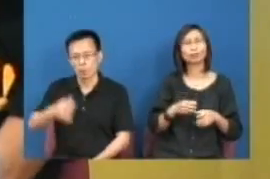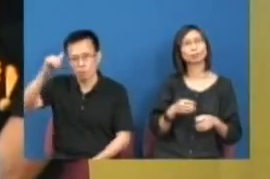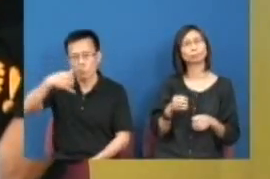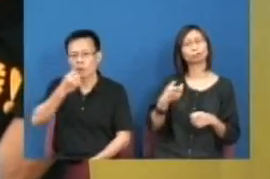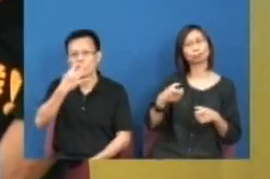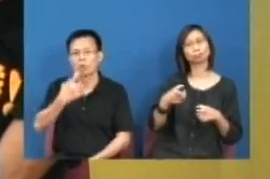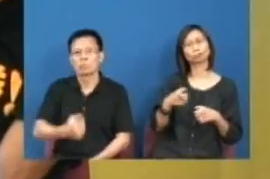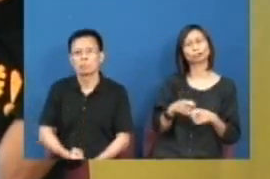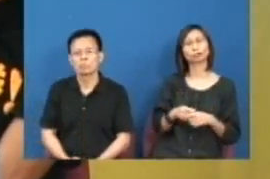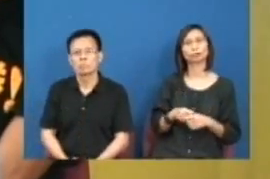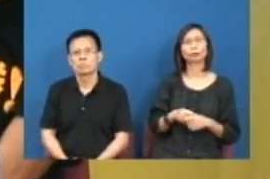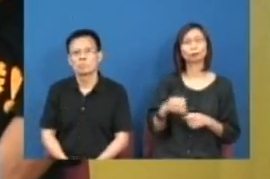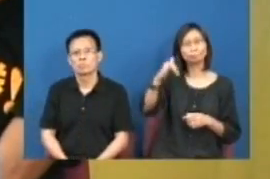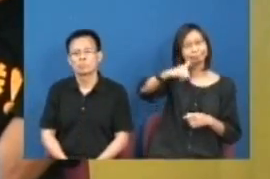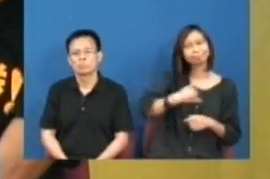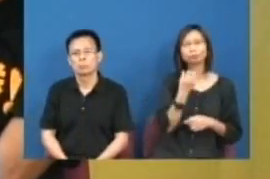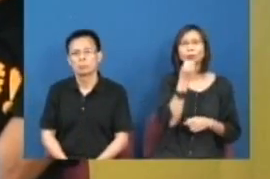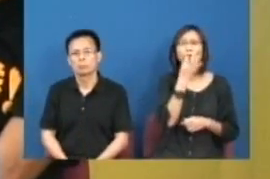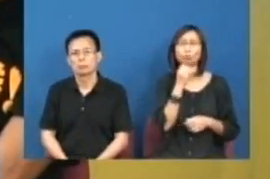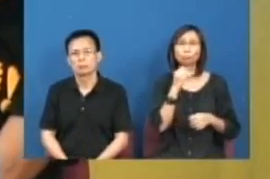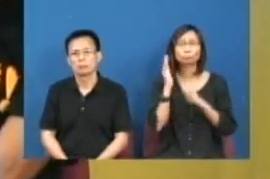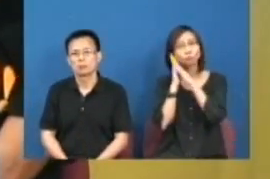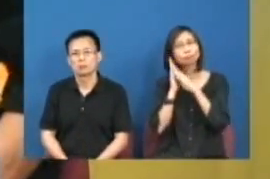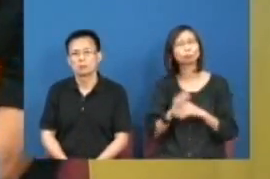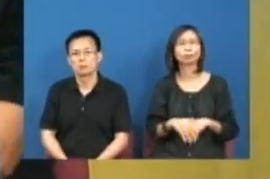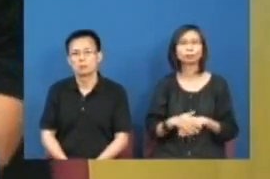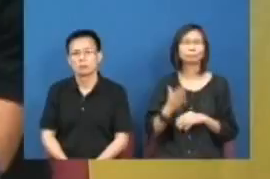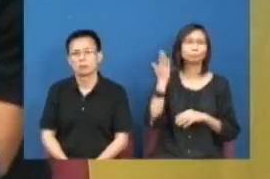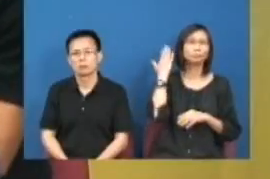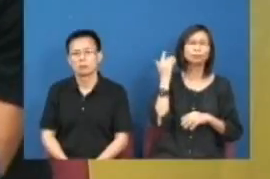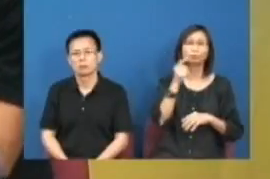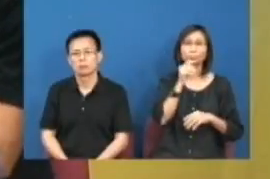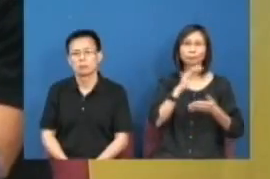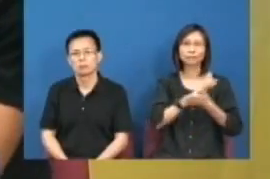港住咯。咁所以即係你十年前講過嘅廢話，而家真係變咗廢話啦，真係。